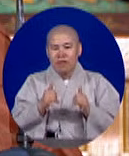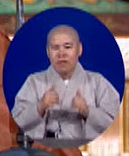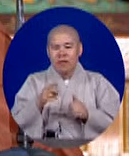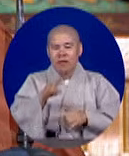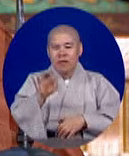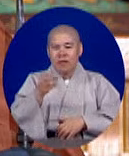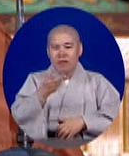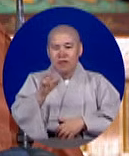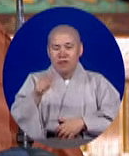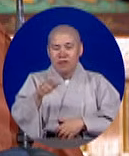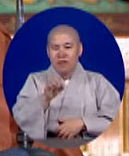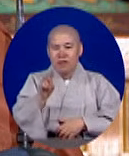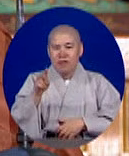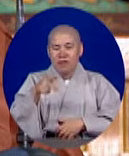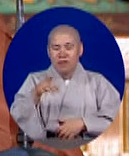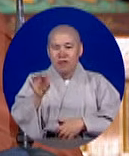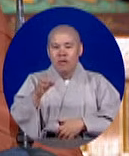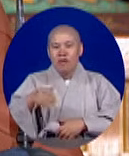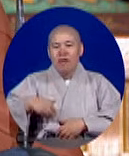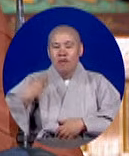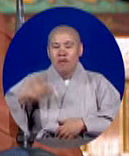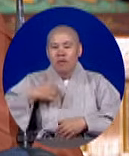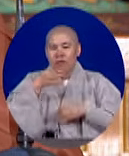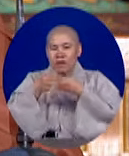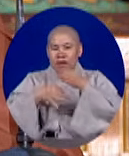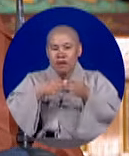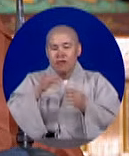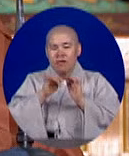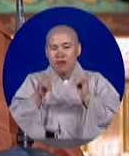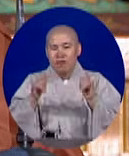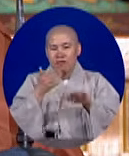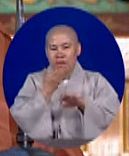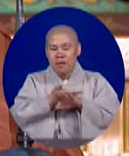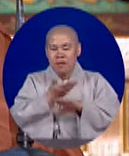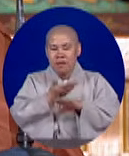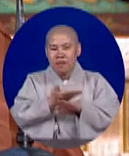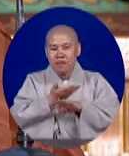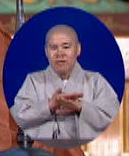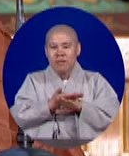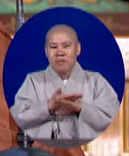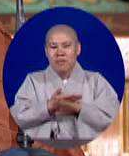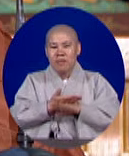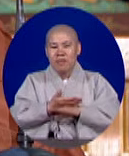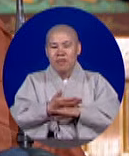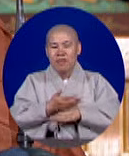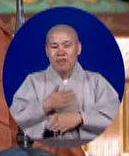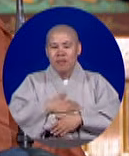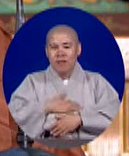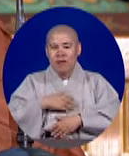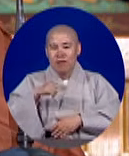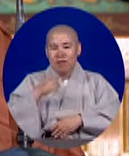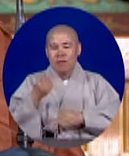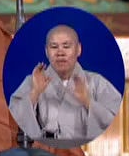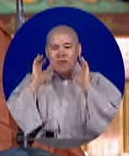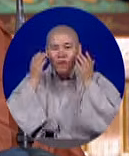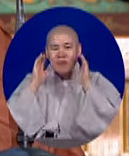상나가정 모르고 고암 지르는 사람하고 다른 거예요. 그 나도 어릴 때